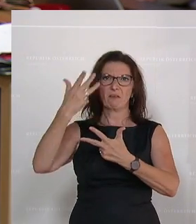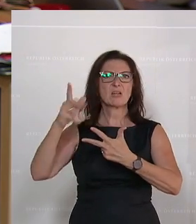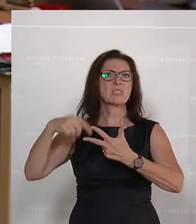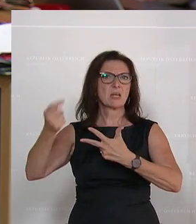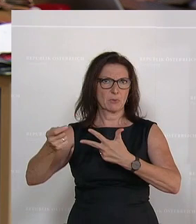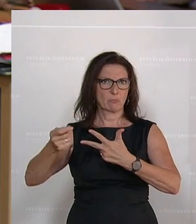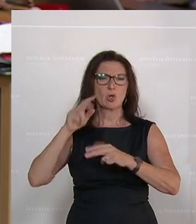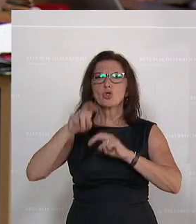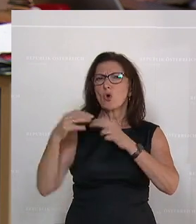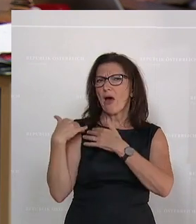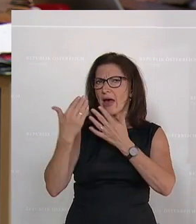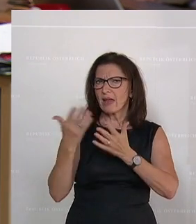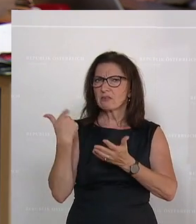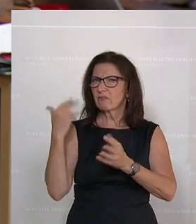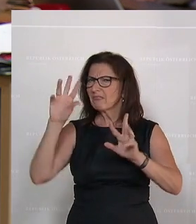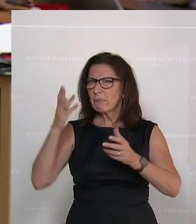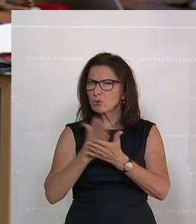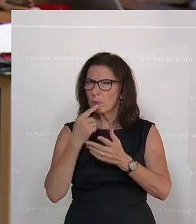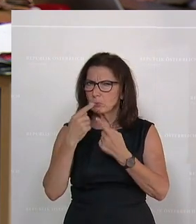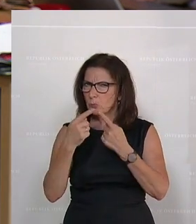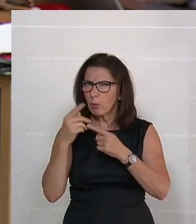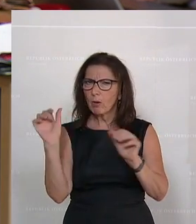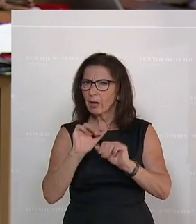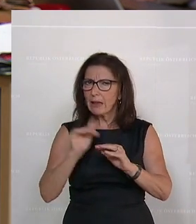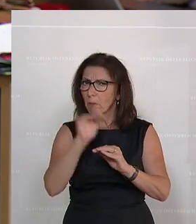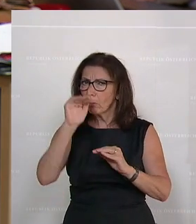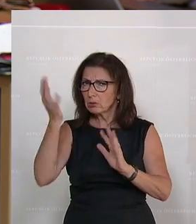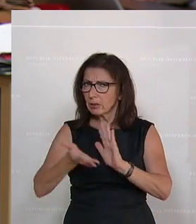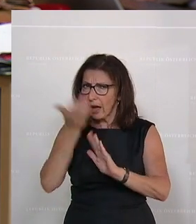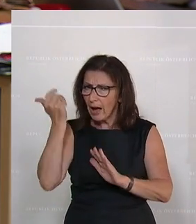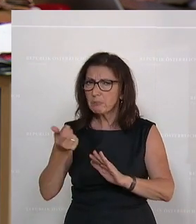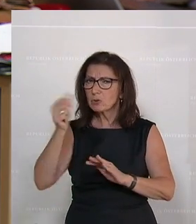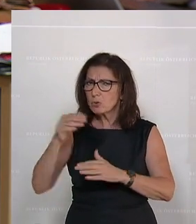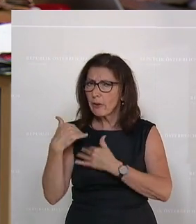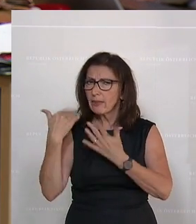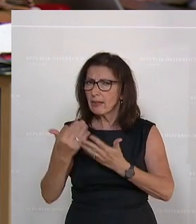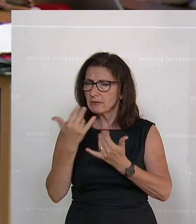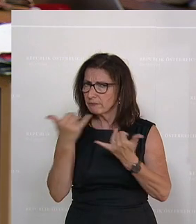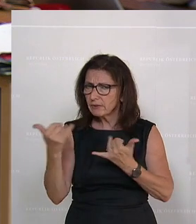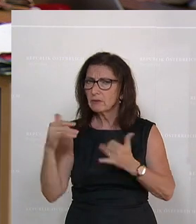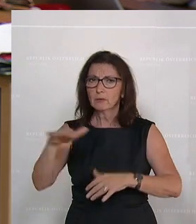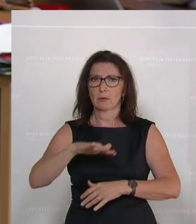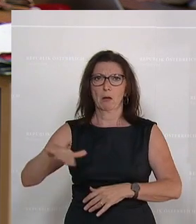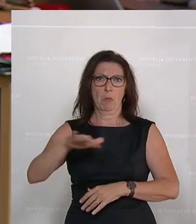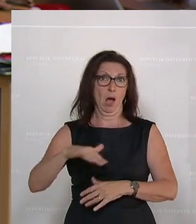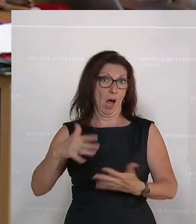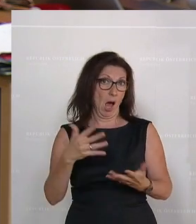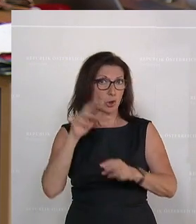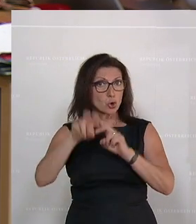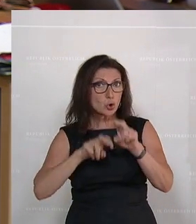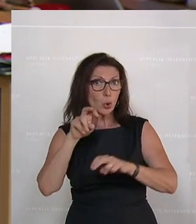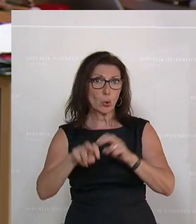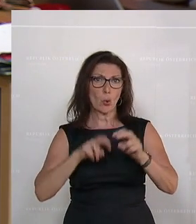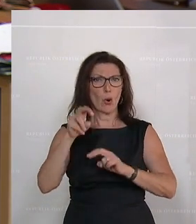steuerentlastung wurde schon gesprochen abschafft unter kalten progression zusätzliche entlastungen im bereich der besteuerung über